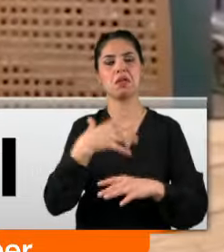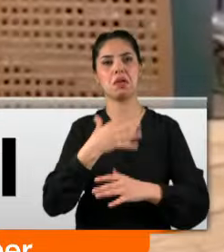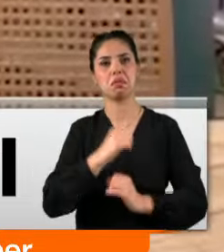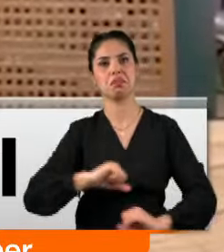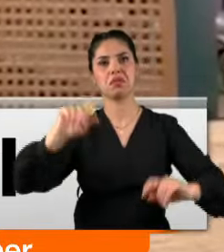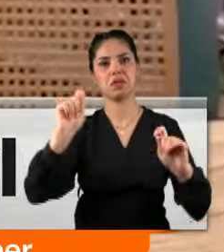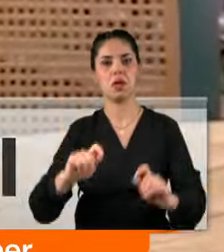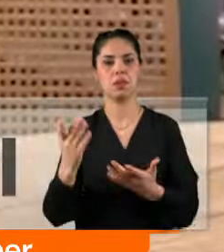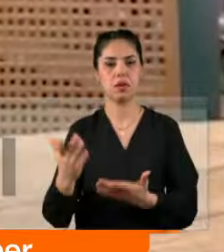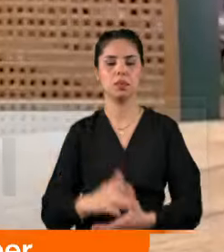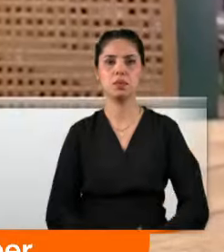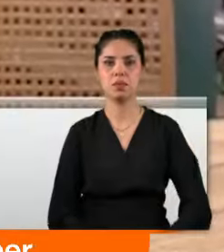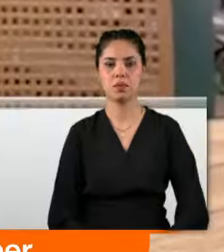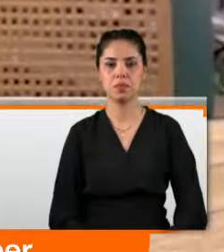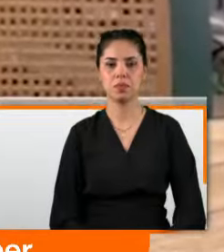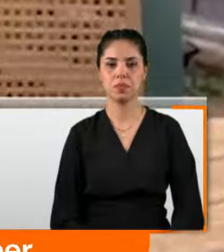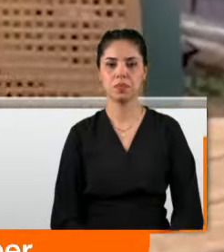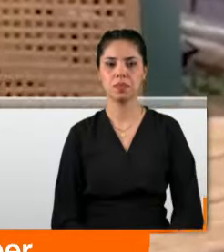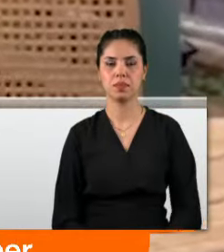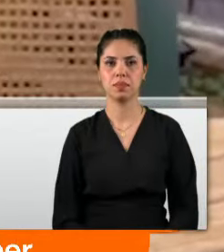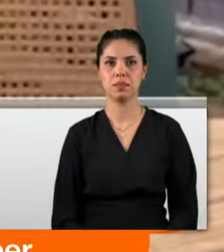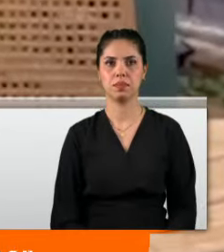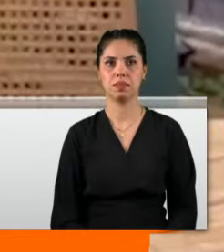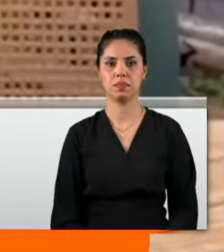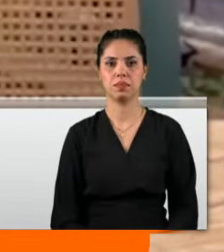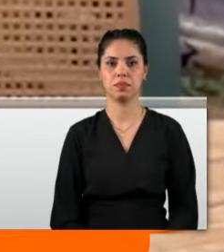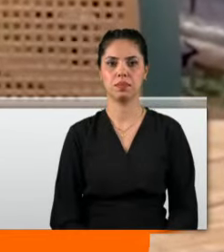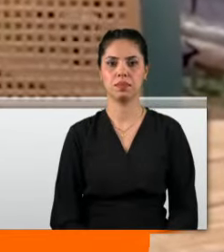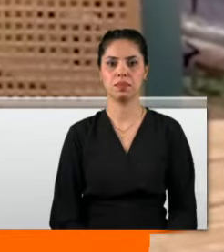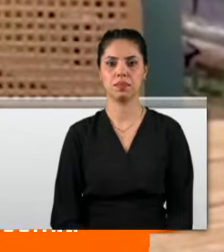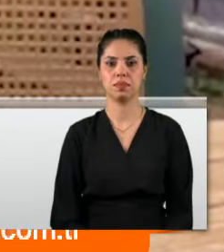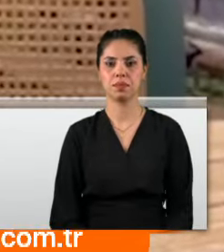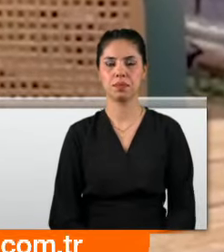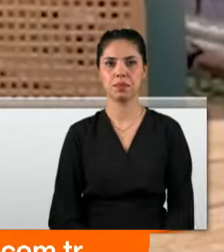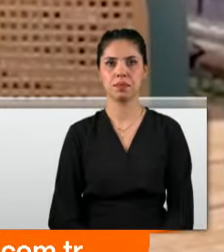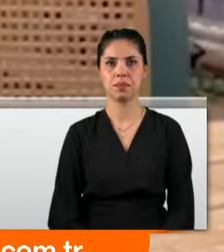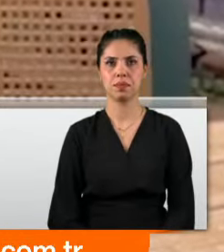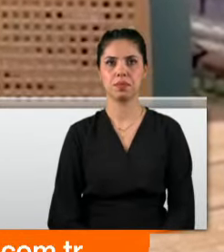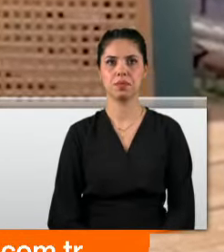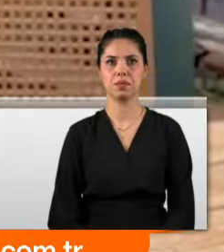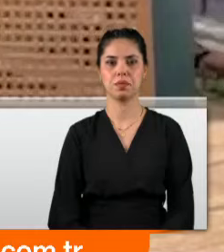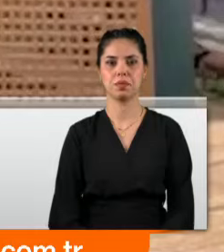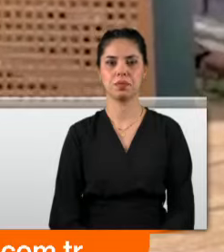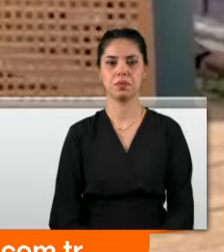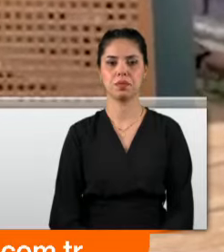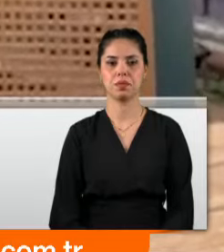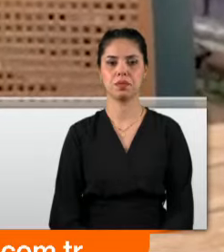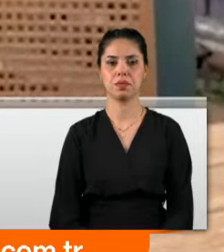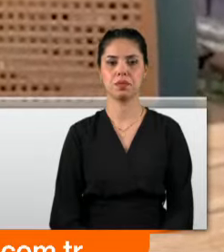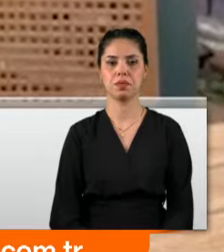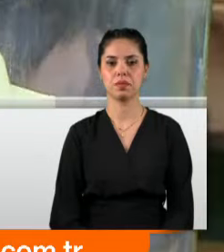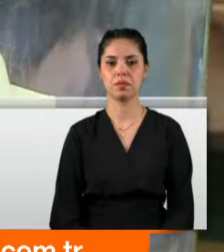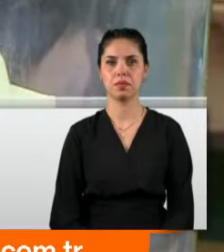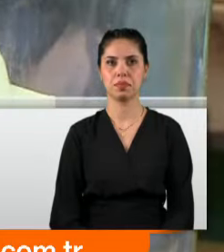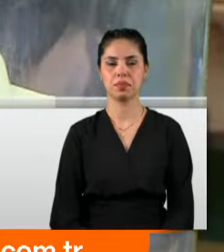Buradan geri çekilmek gibi bir şey söz konusu değil. Bence adayı geri çeksinler. Biz bu seçimi aslanlar gibi hiç